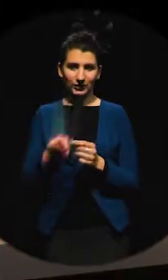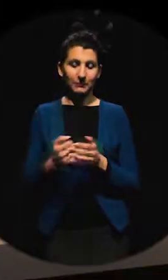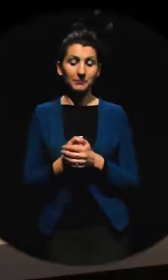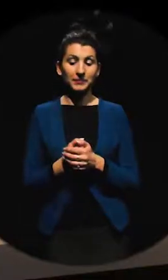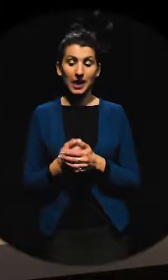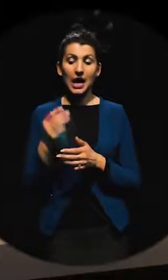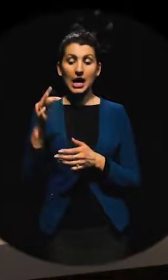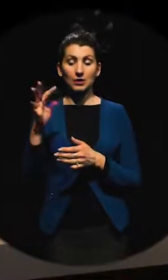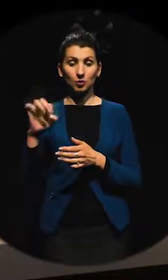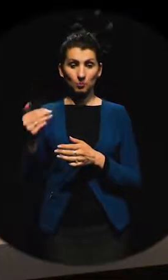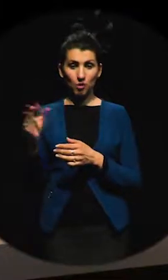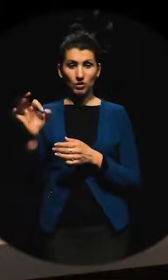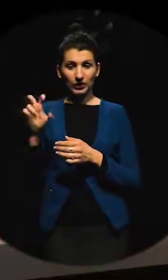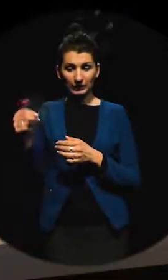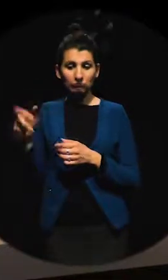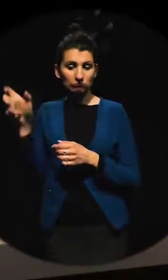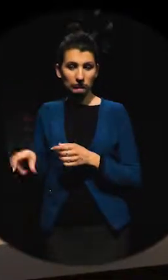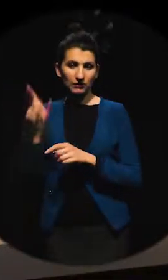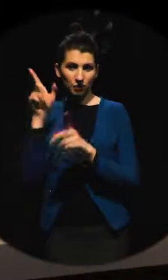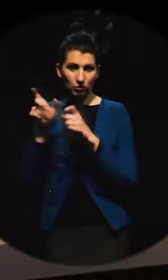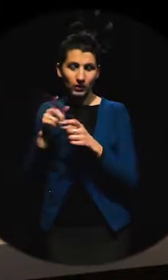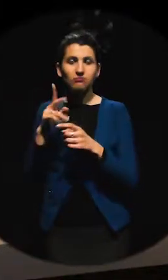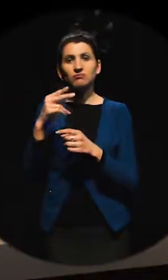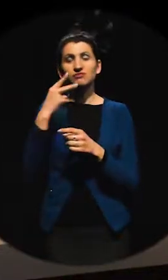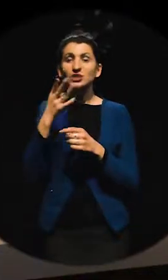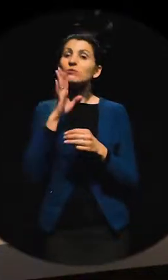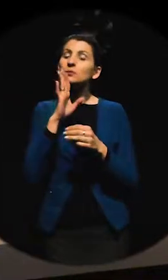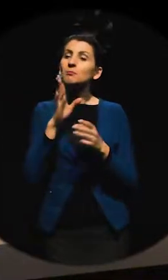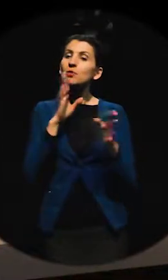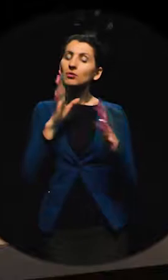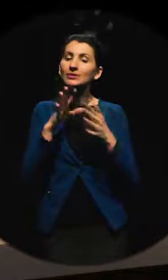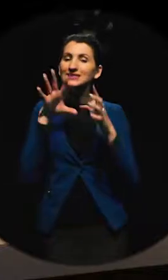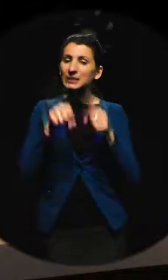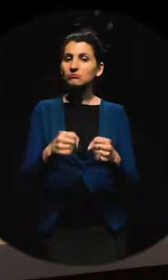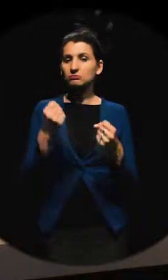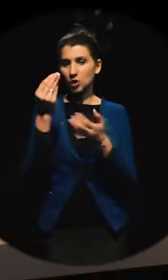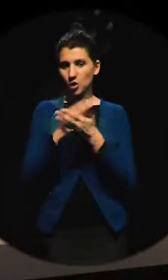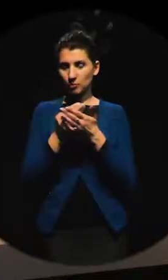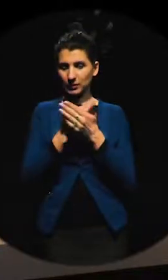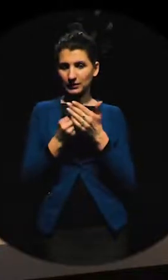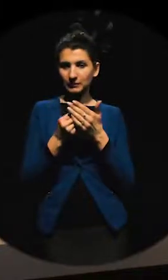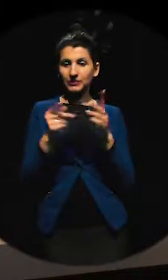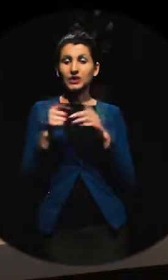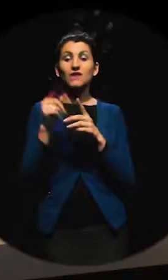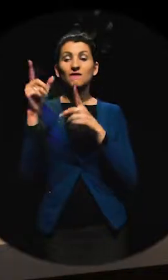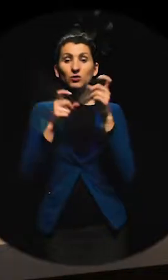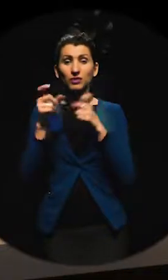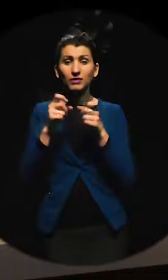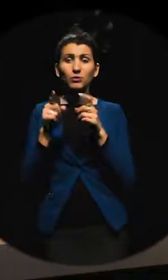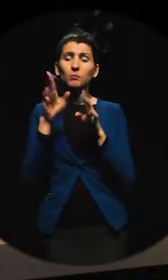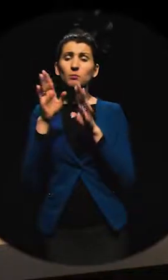właśnie widzi tę szansę na zatrzymanie obrazu i w fotografii, która nagle staje się